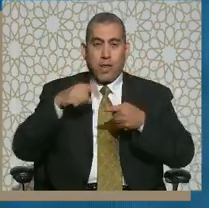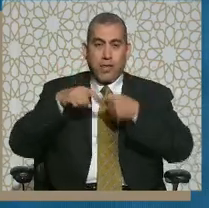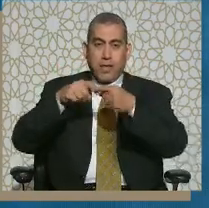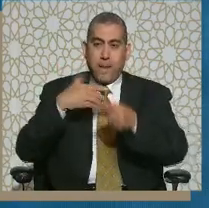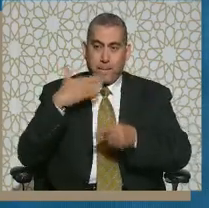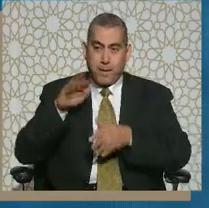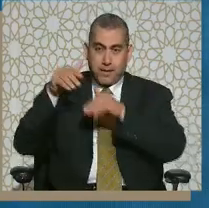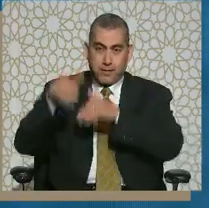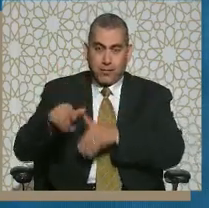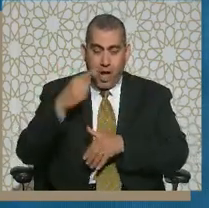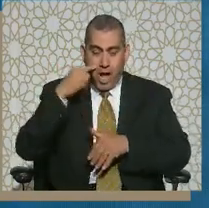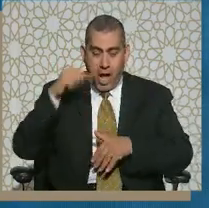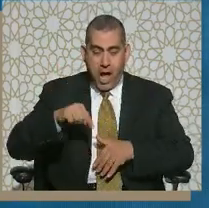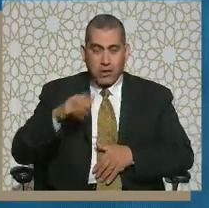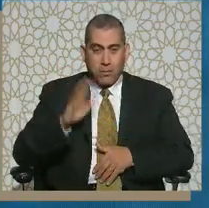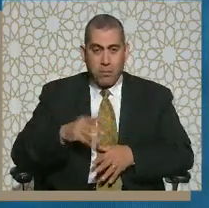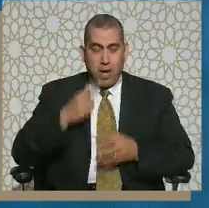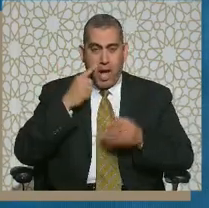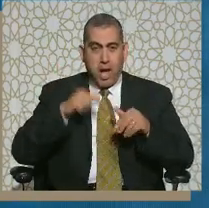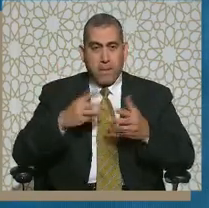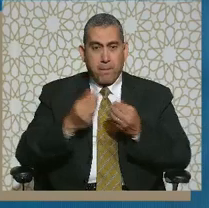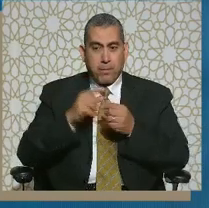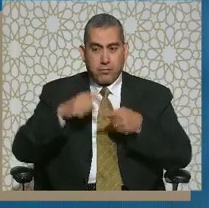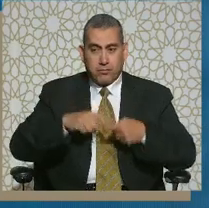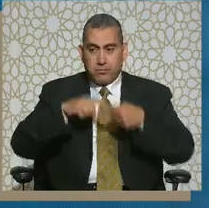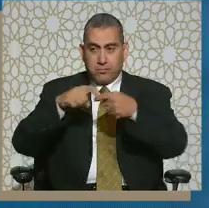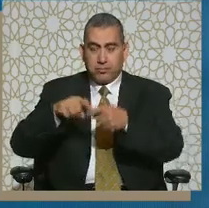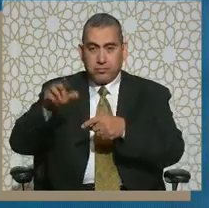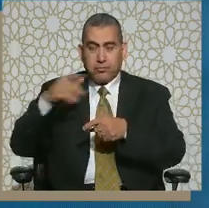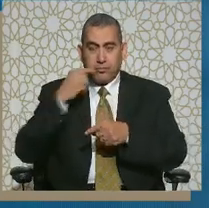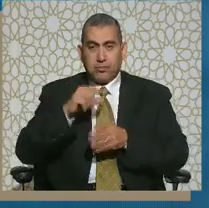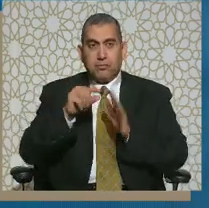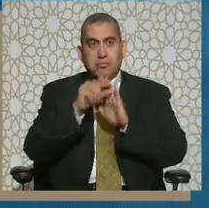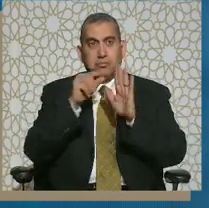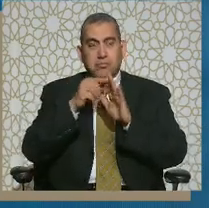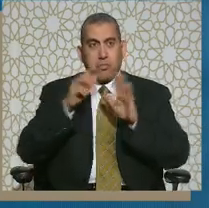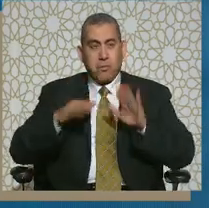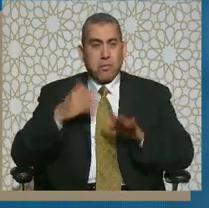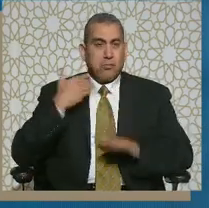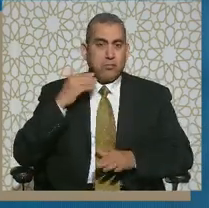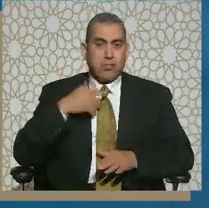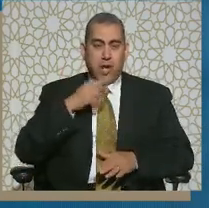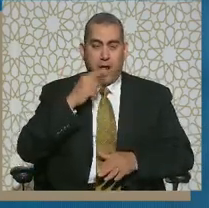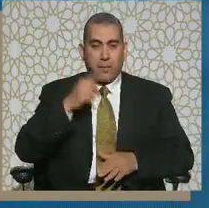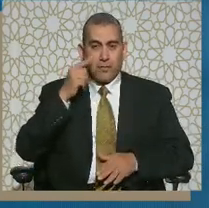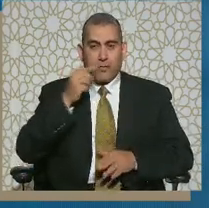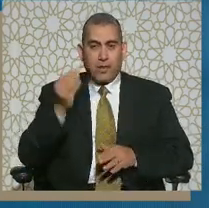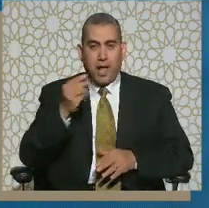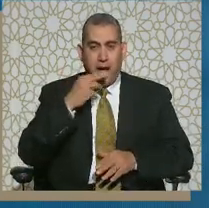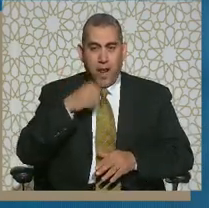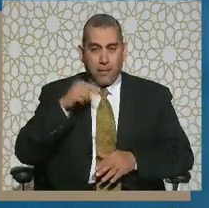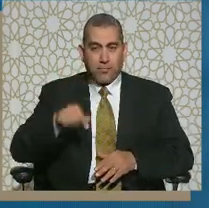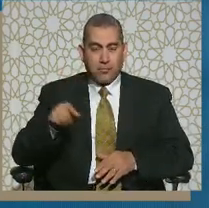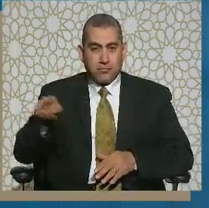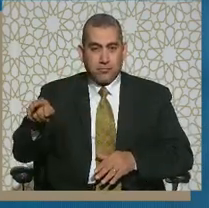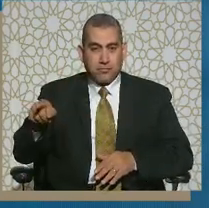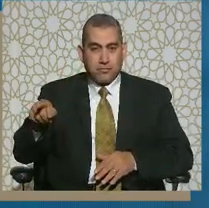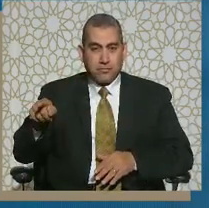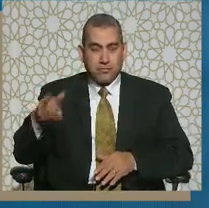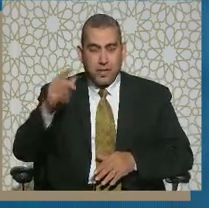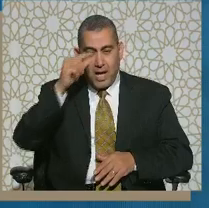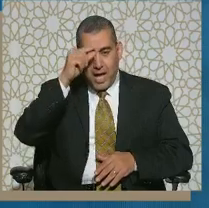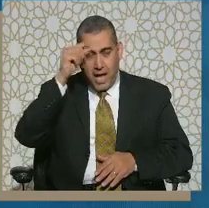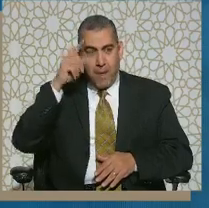ما زالت عايشه في حياتنا لانهم بانتقالهم اصبحوا رموز وقيم فتلاقي احبابنا انتقلوا اصبحوا رمز